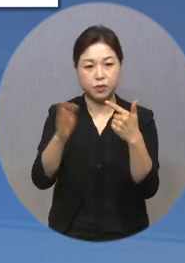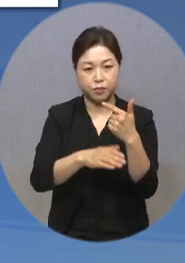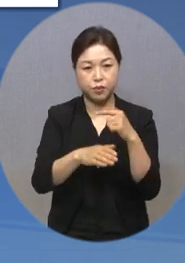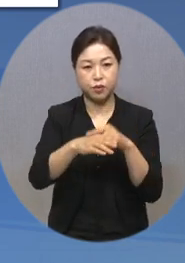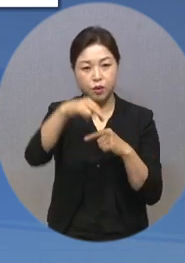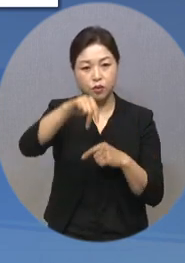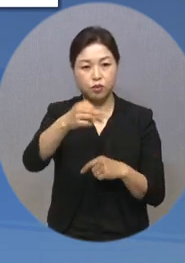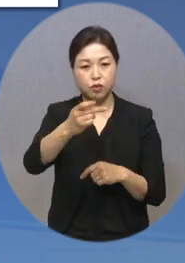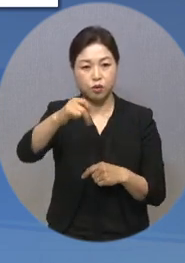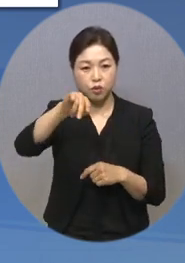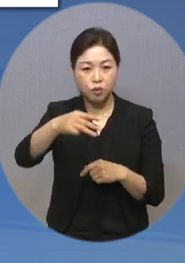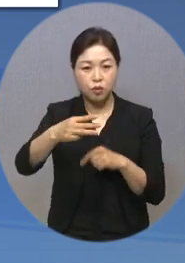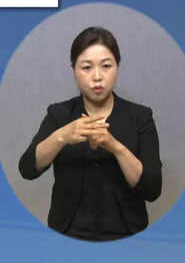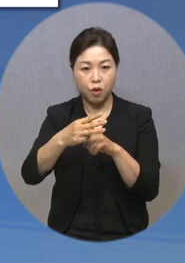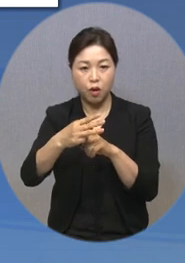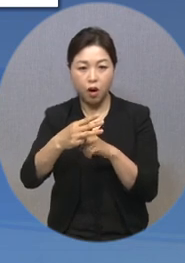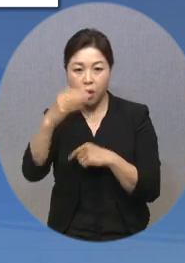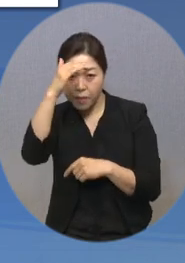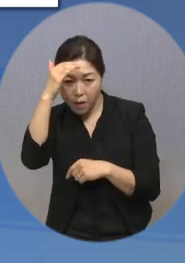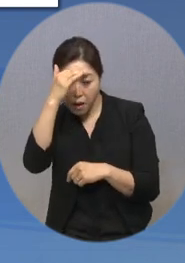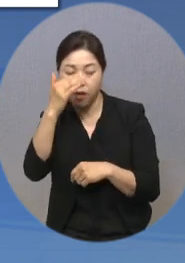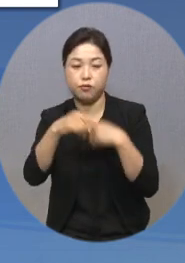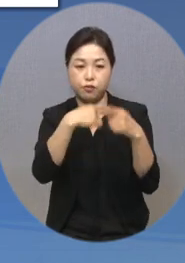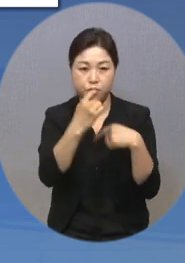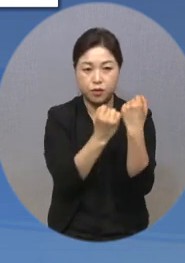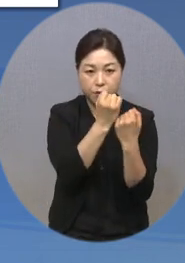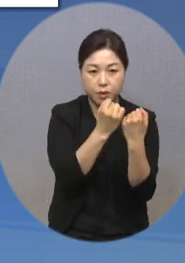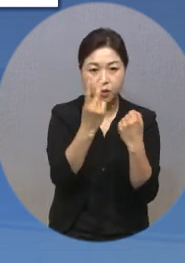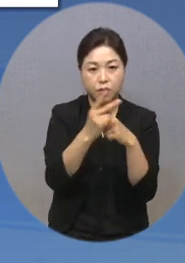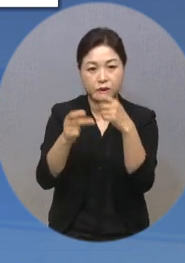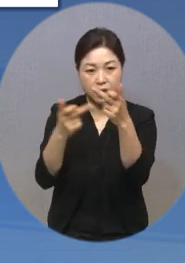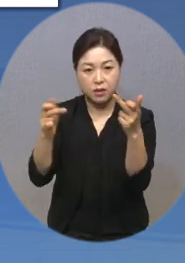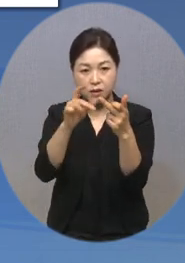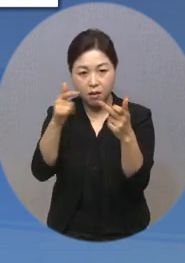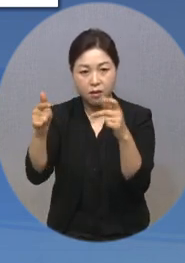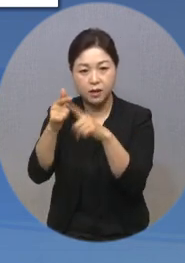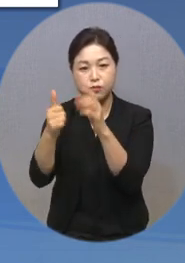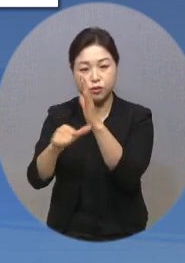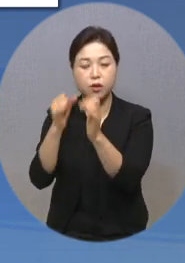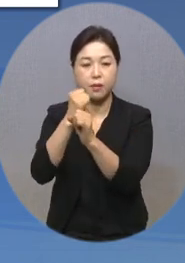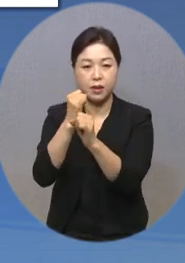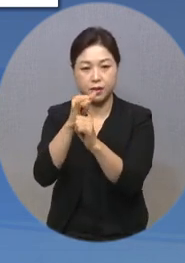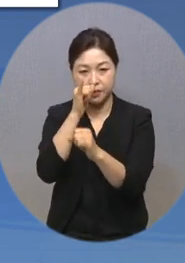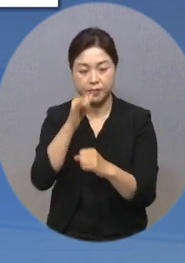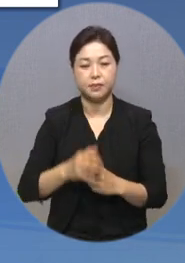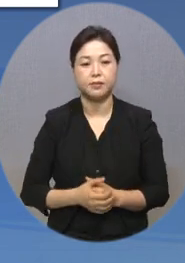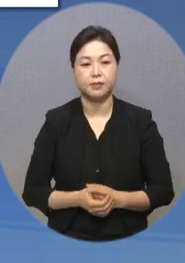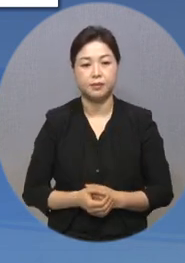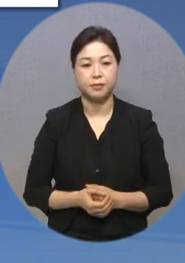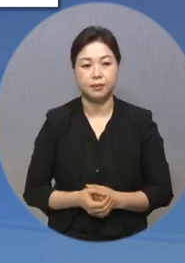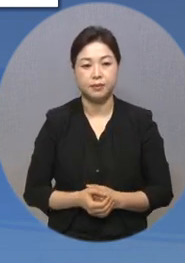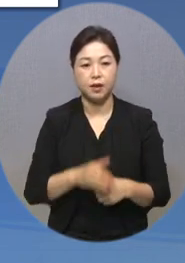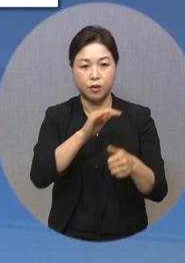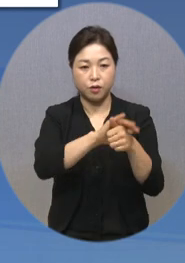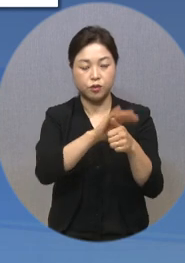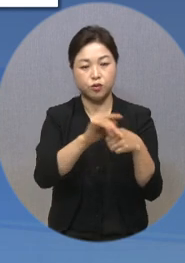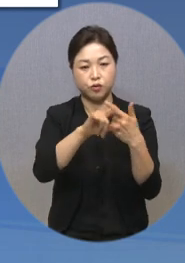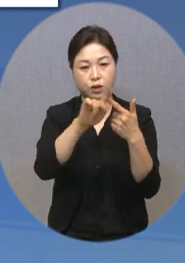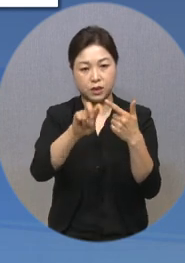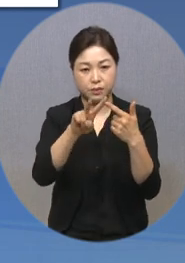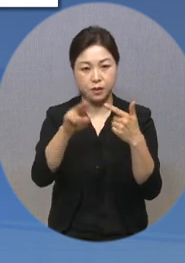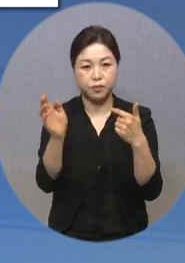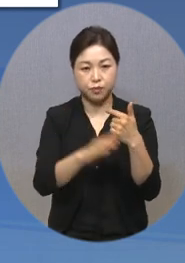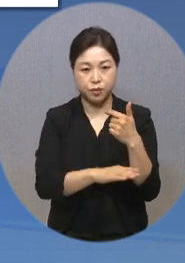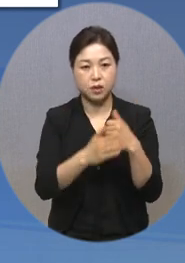골 탐방로 소호에서 를 비롯해 자연물을 활용한 소품 만들기 체험이 운영됩니다 경주에서는 6월 22일부터